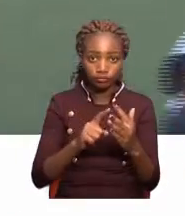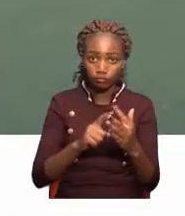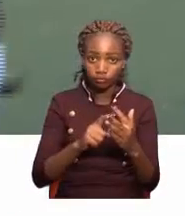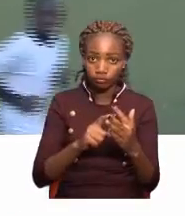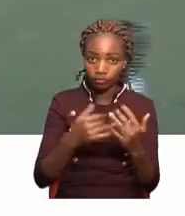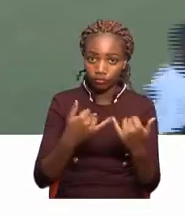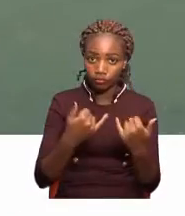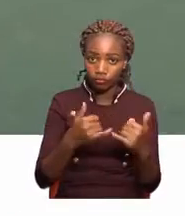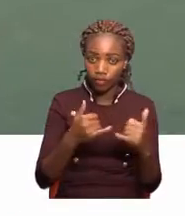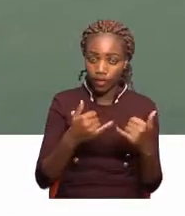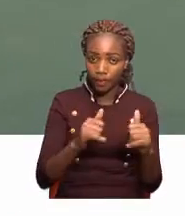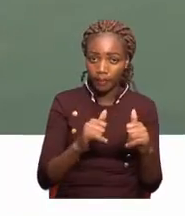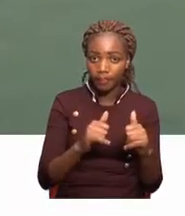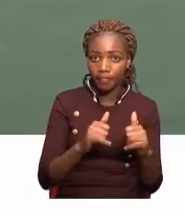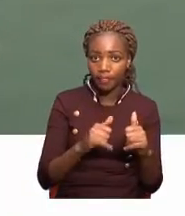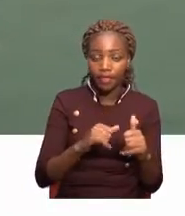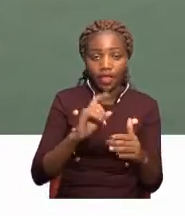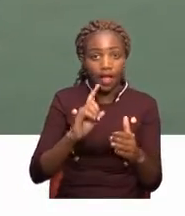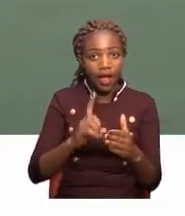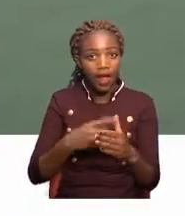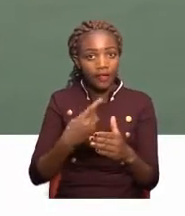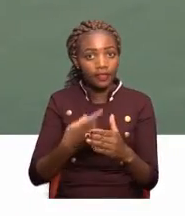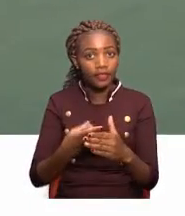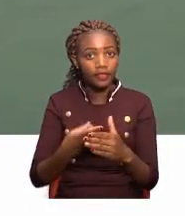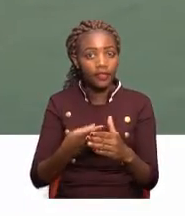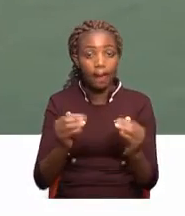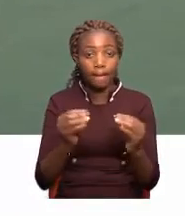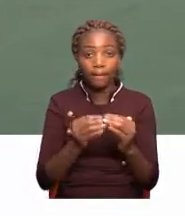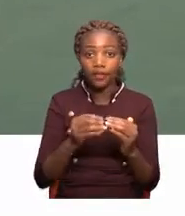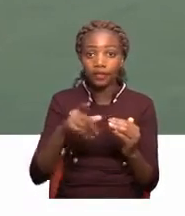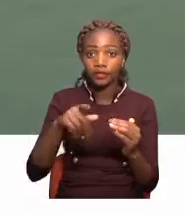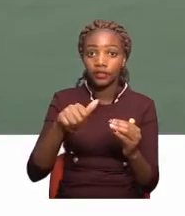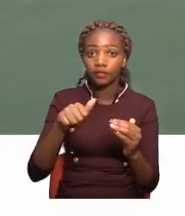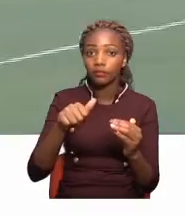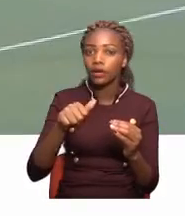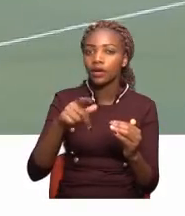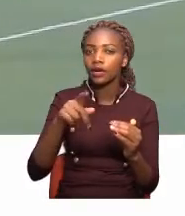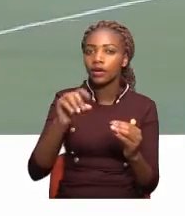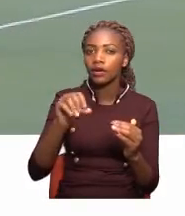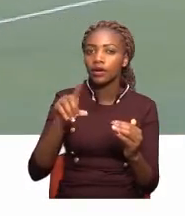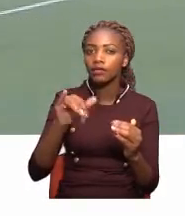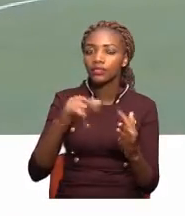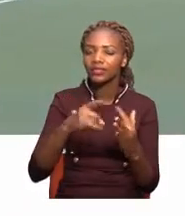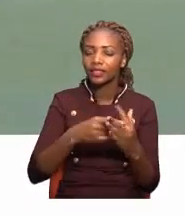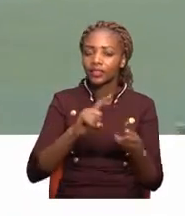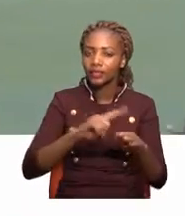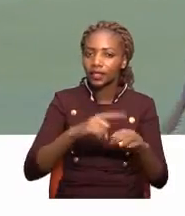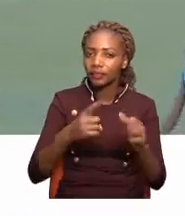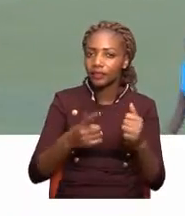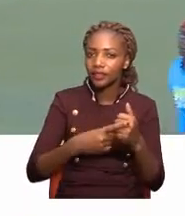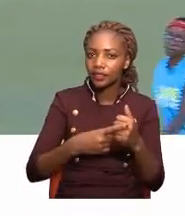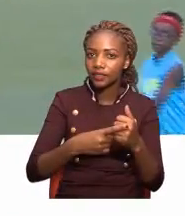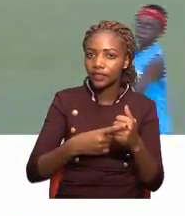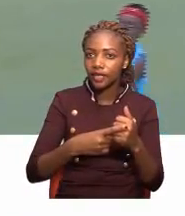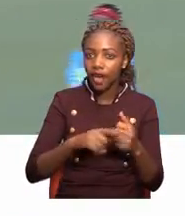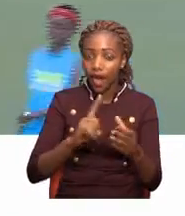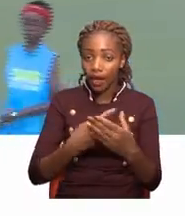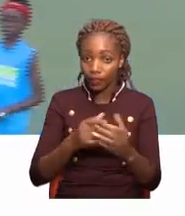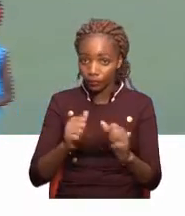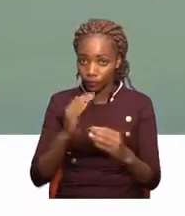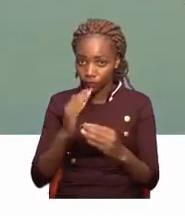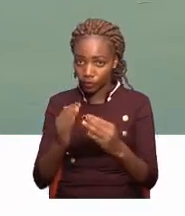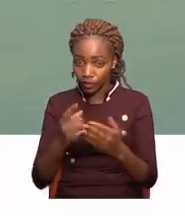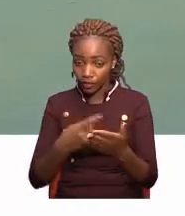katika mechi 21 kisha kuchuana na mshindi wa ligi hiyo Park Road siku ya Jumapili kuanzia saa 11 jioni. Ligi hiyo itatamatika weekend hii